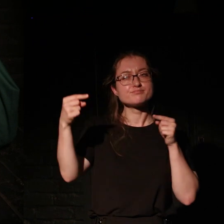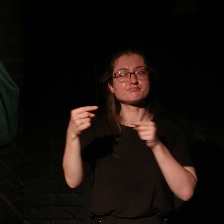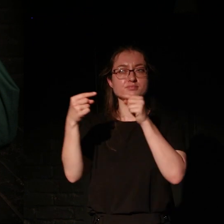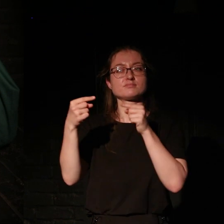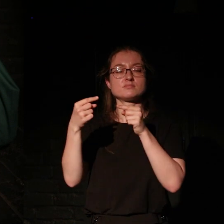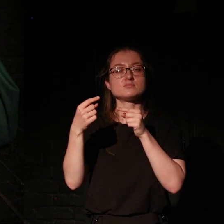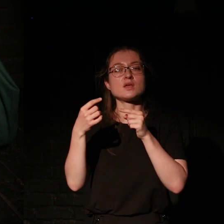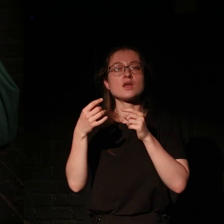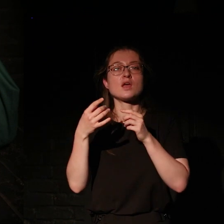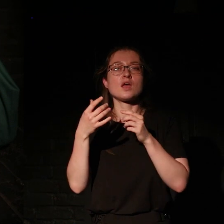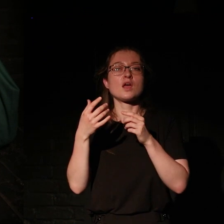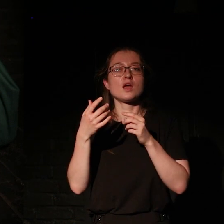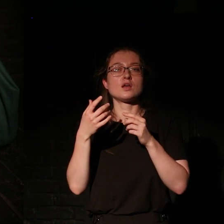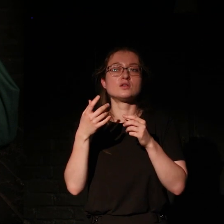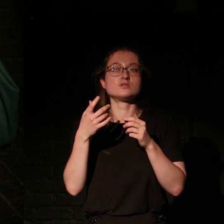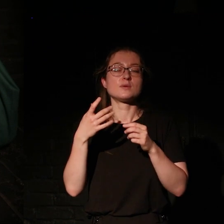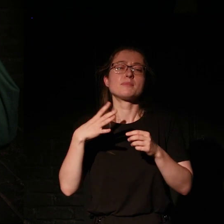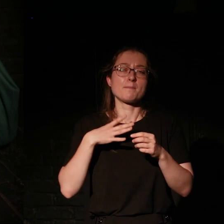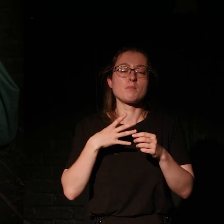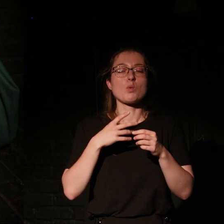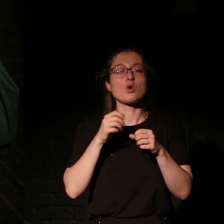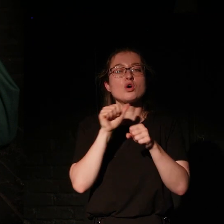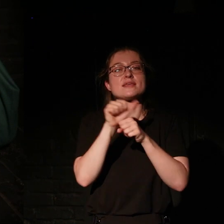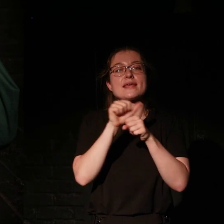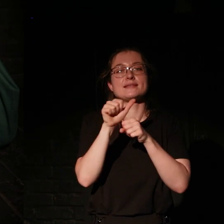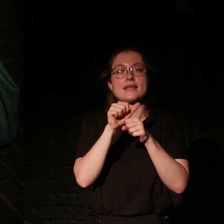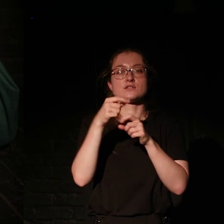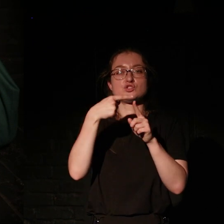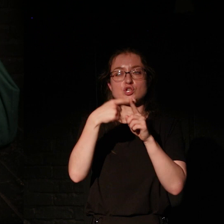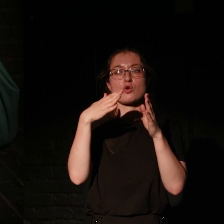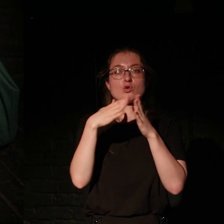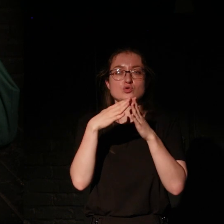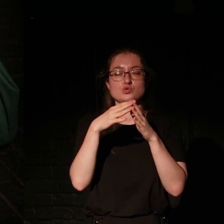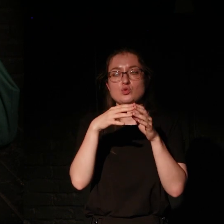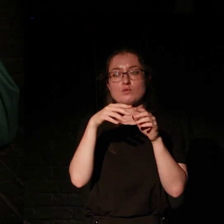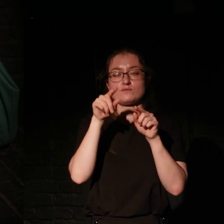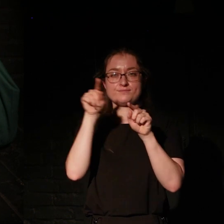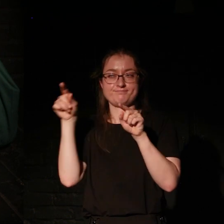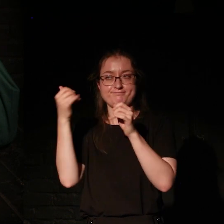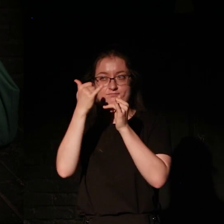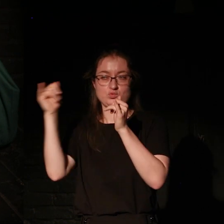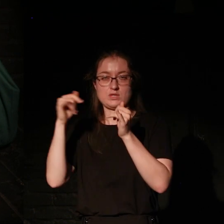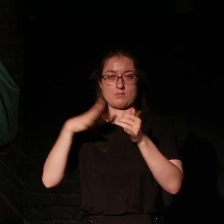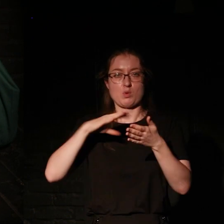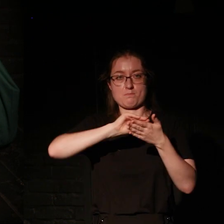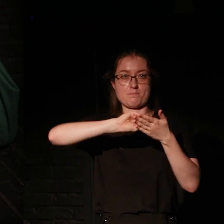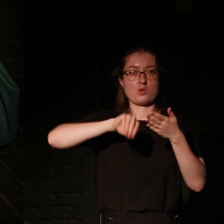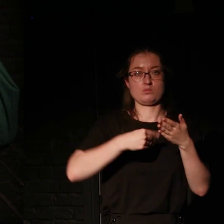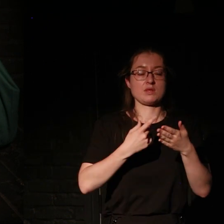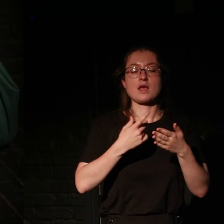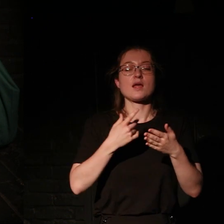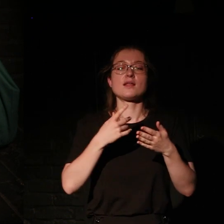11 kościołów się pod tym podpisało, tak, ale powiedzmy nie ze wszystkich kościołów tłumaczy brali udział